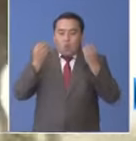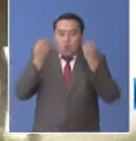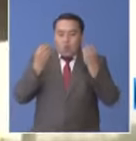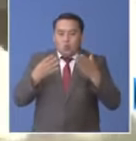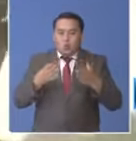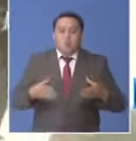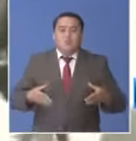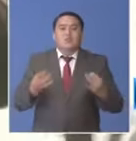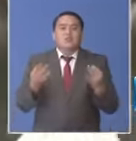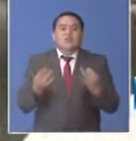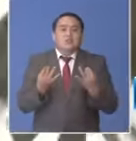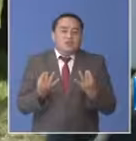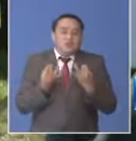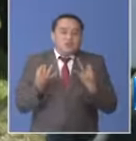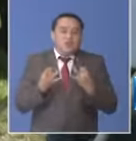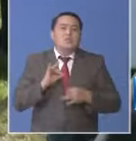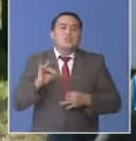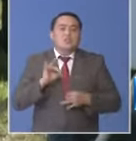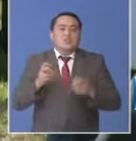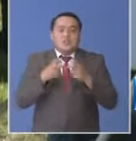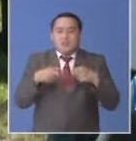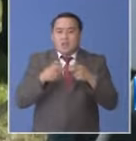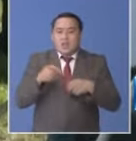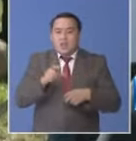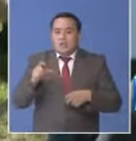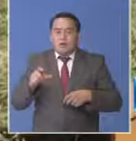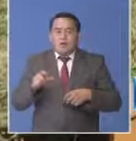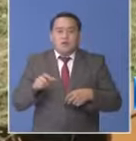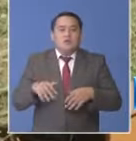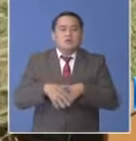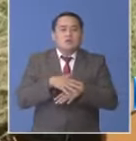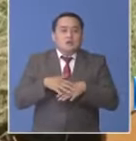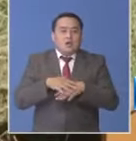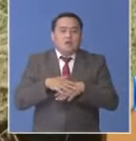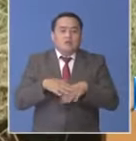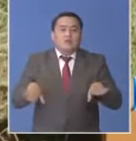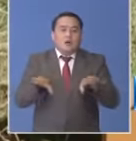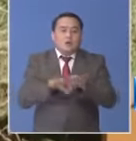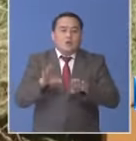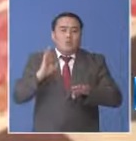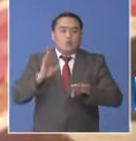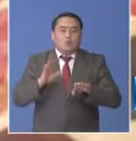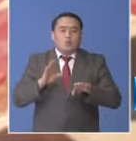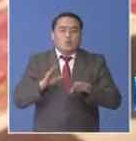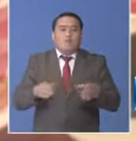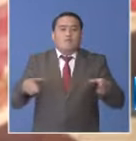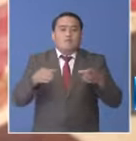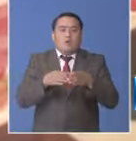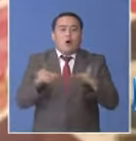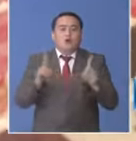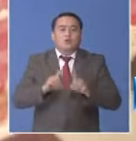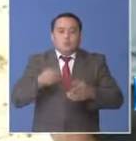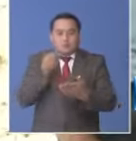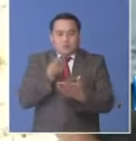кочевников вызывает интерес не только историков и исследователей, но и широких слоев населения. А соответственно, будучи золотым фондом, имеет